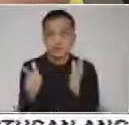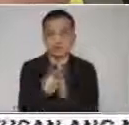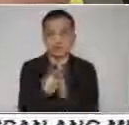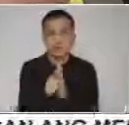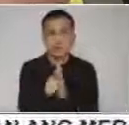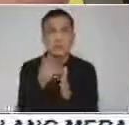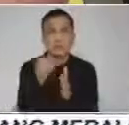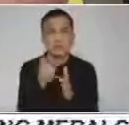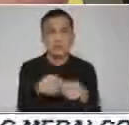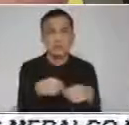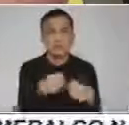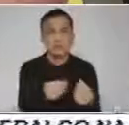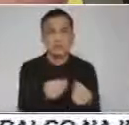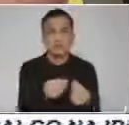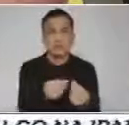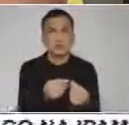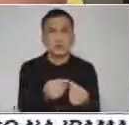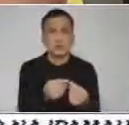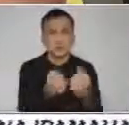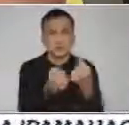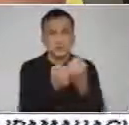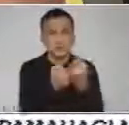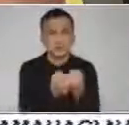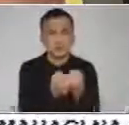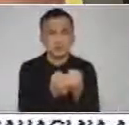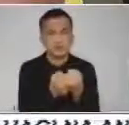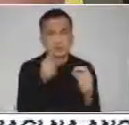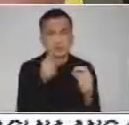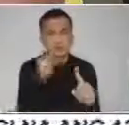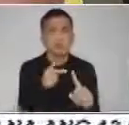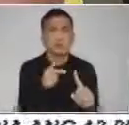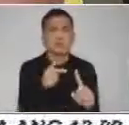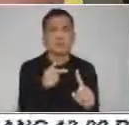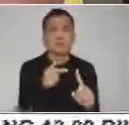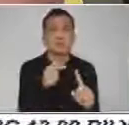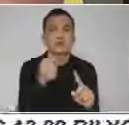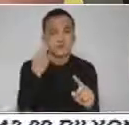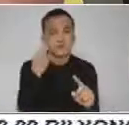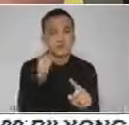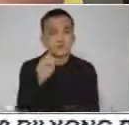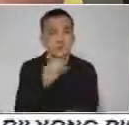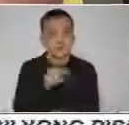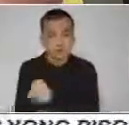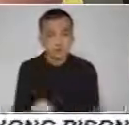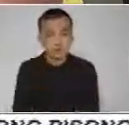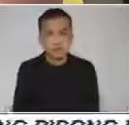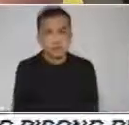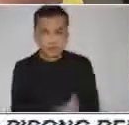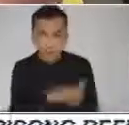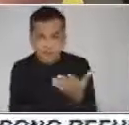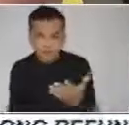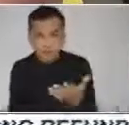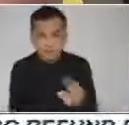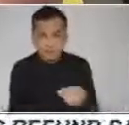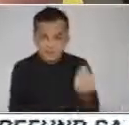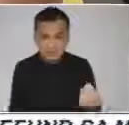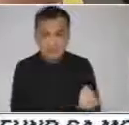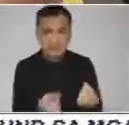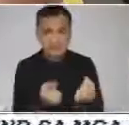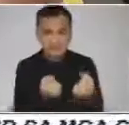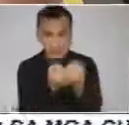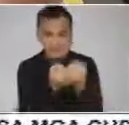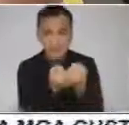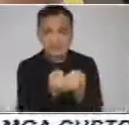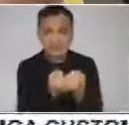Sa kabila ng pandemic, nananatili ang mas pinigting na hakbang ng pamahalaan para pumasok po ang illegal na droga sa bansa.